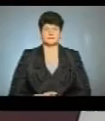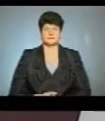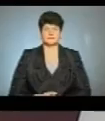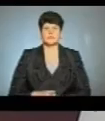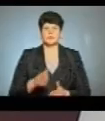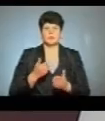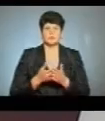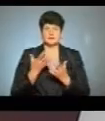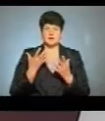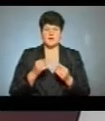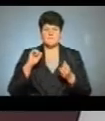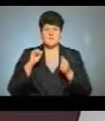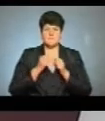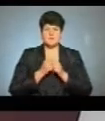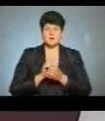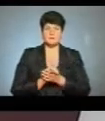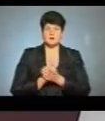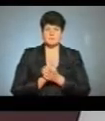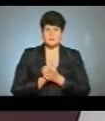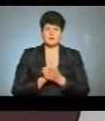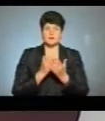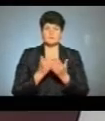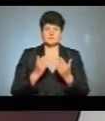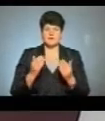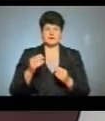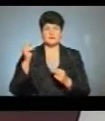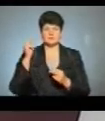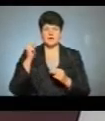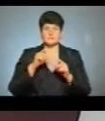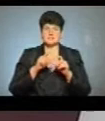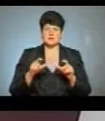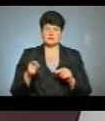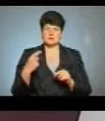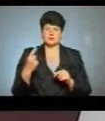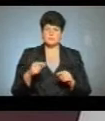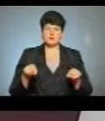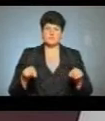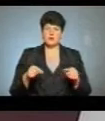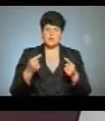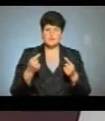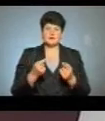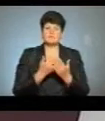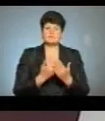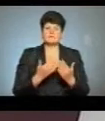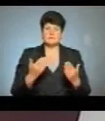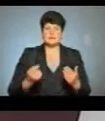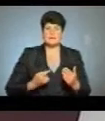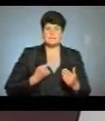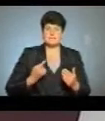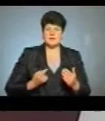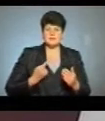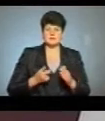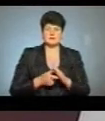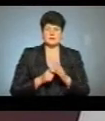Дня пам'яті і примирення музеї, бібліотеки і навчальні заклади Тернопільщини створили віртуальні виставки, майстер-класи та